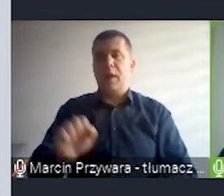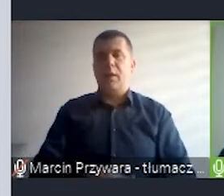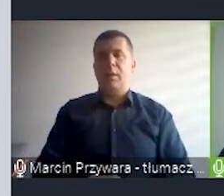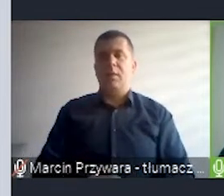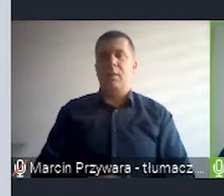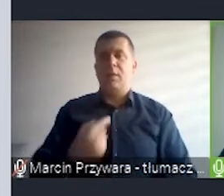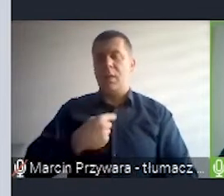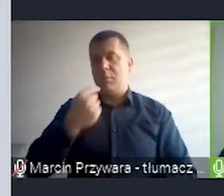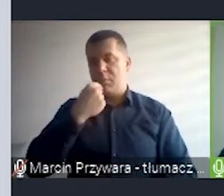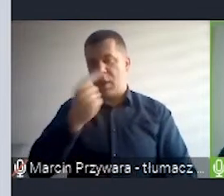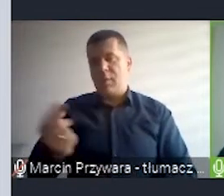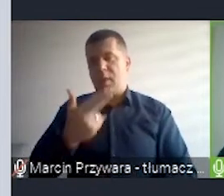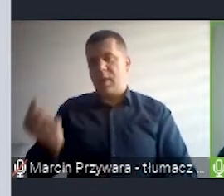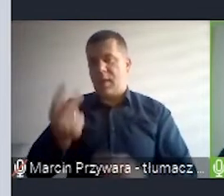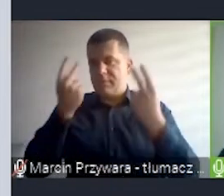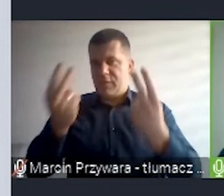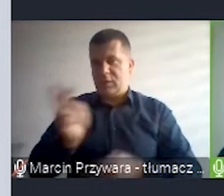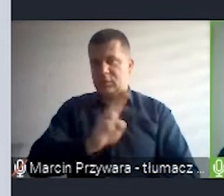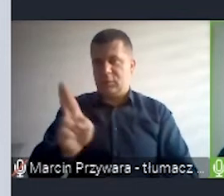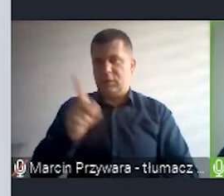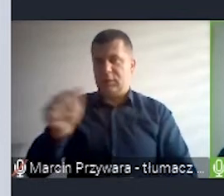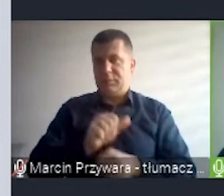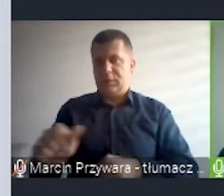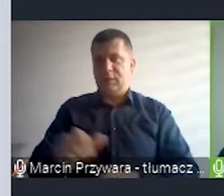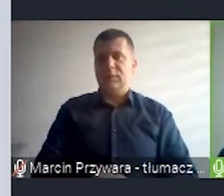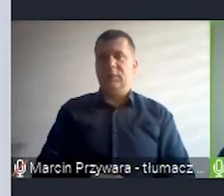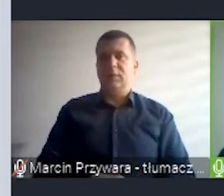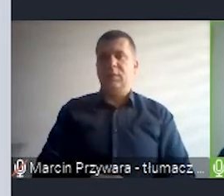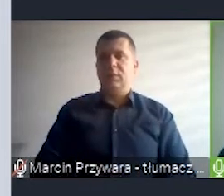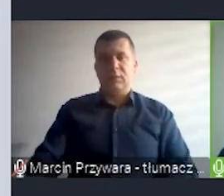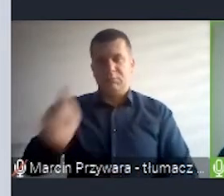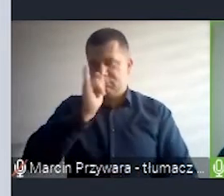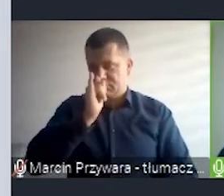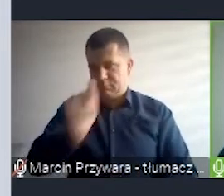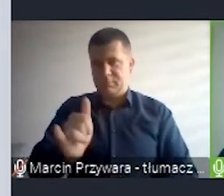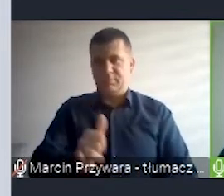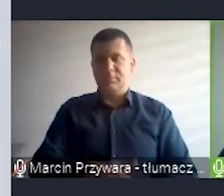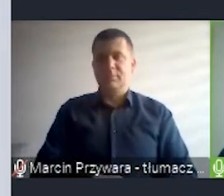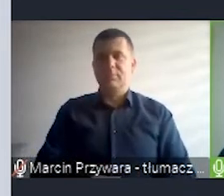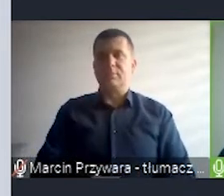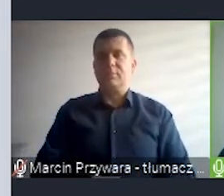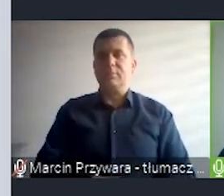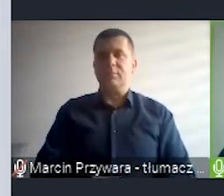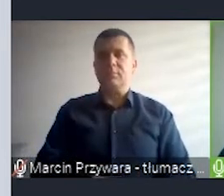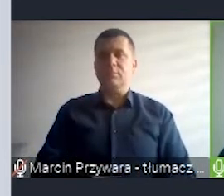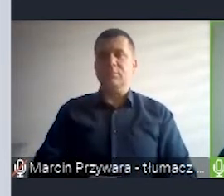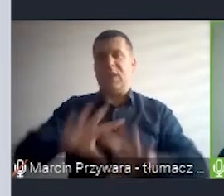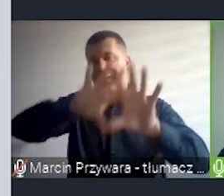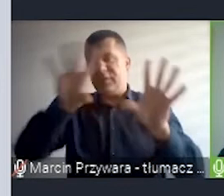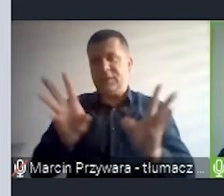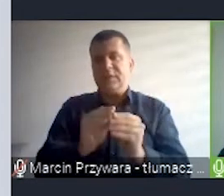i opowiedzieć Państwu o takich najważniejszych rzeczach, które tam są. No nie da się niestety, tak jak mówię,